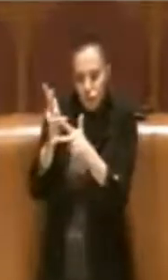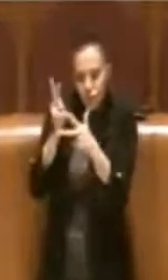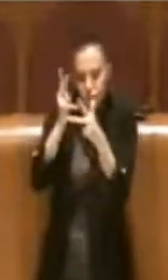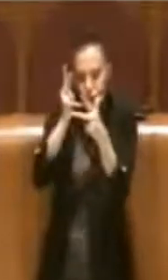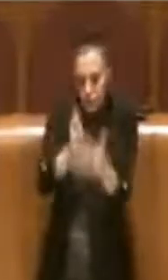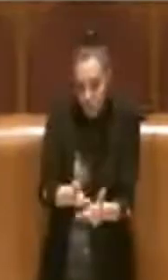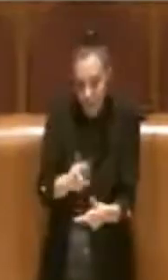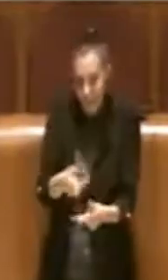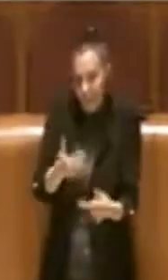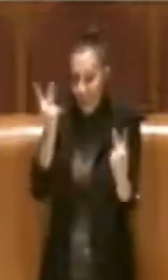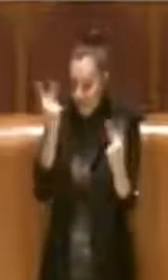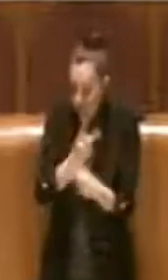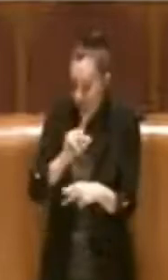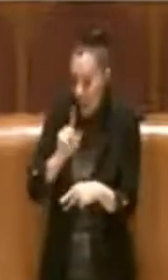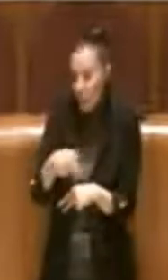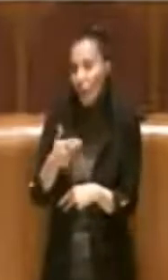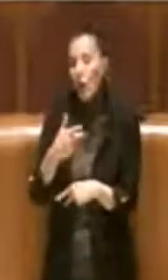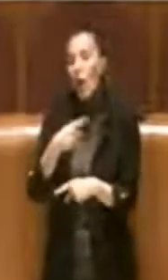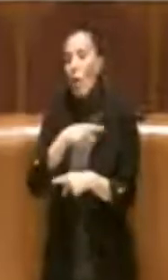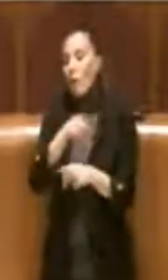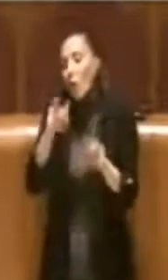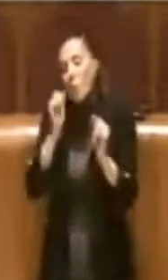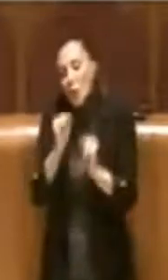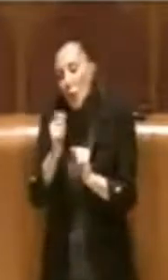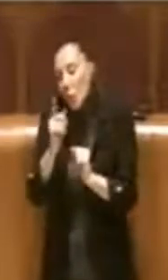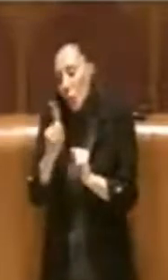politica ce l'abbiamo. Poi potete anche non farlo, però